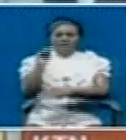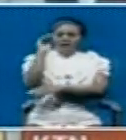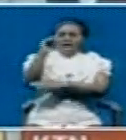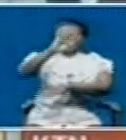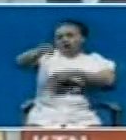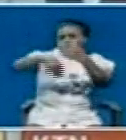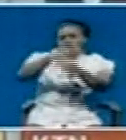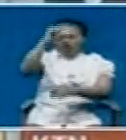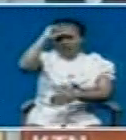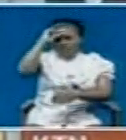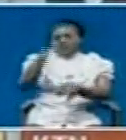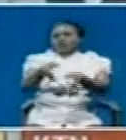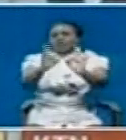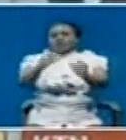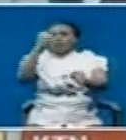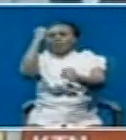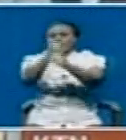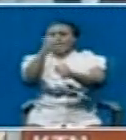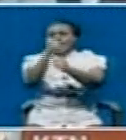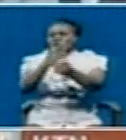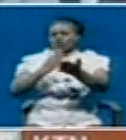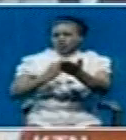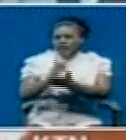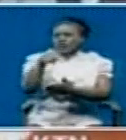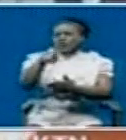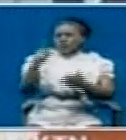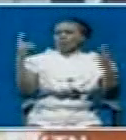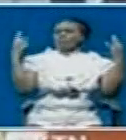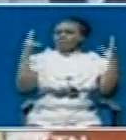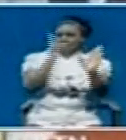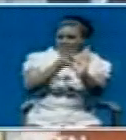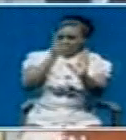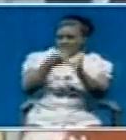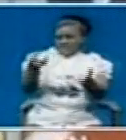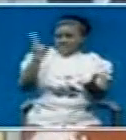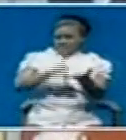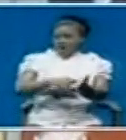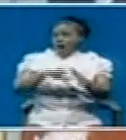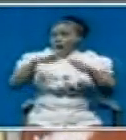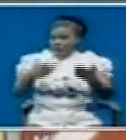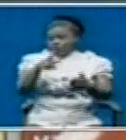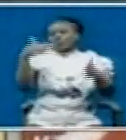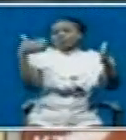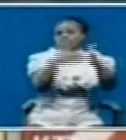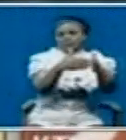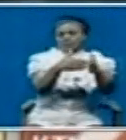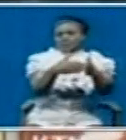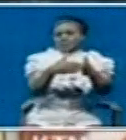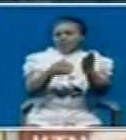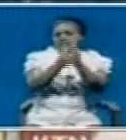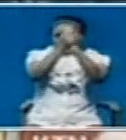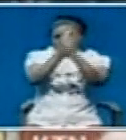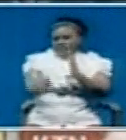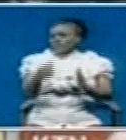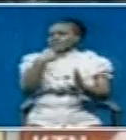government officers to make sure that they participate in this, otherwise they'll be locked out. Wadadisi wa uchumi